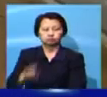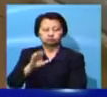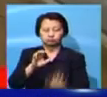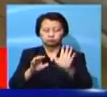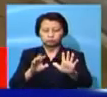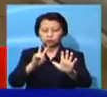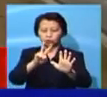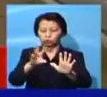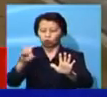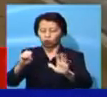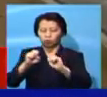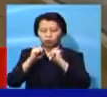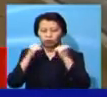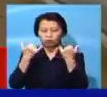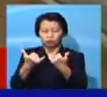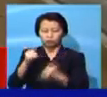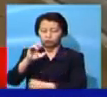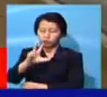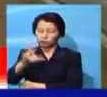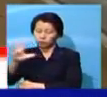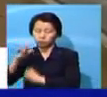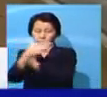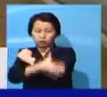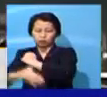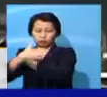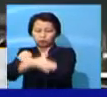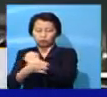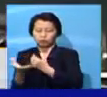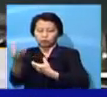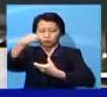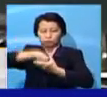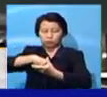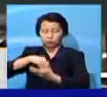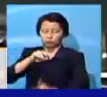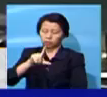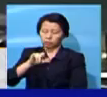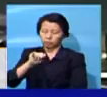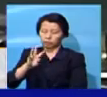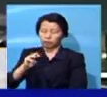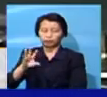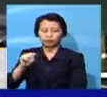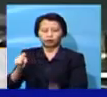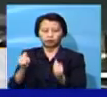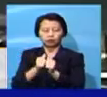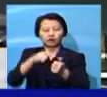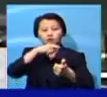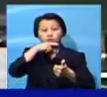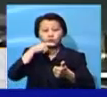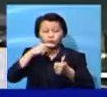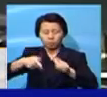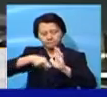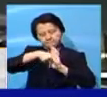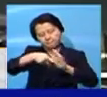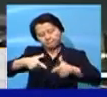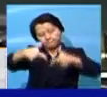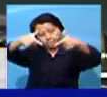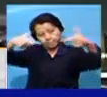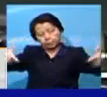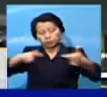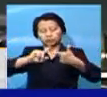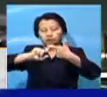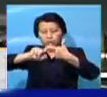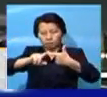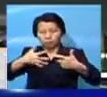520 Syarikat dari 35 negara menyertai 5 2017 dengan Rusia sebagai pempamer terbesar